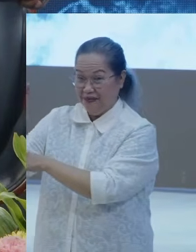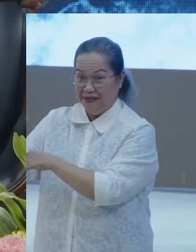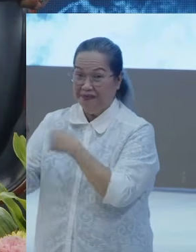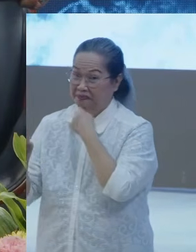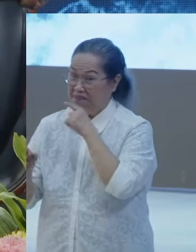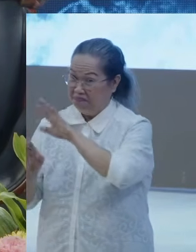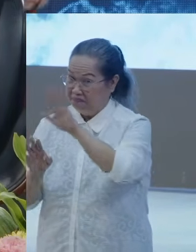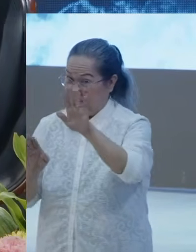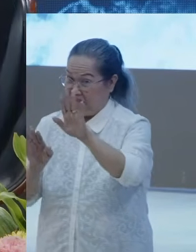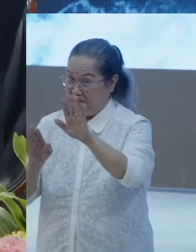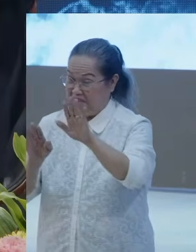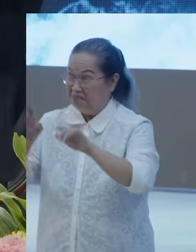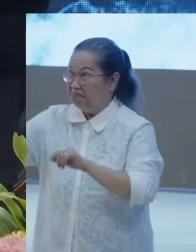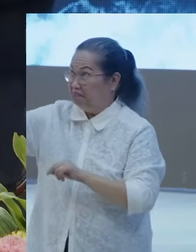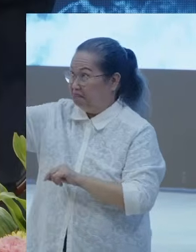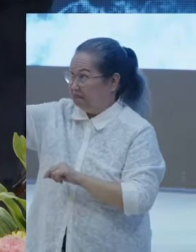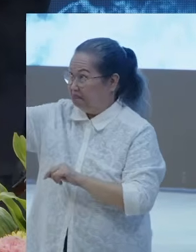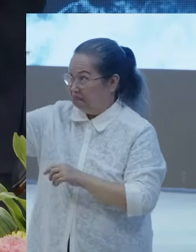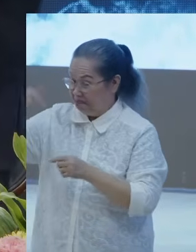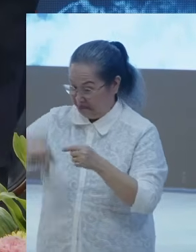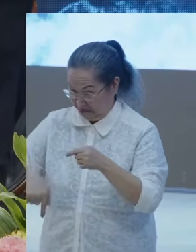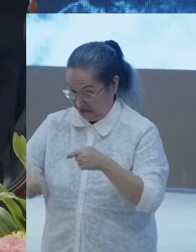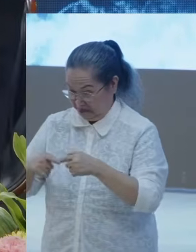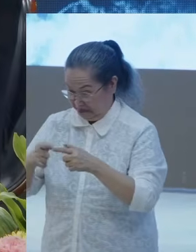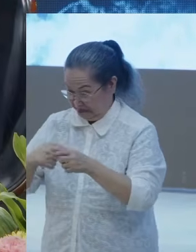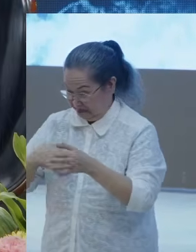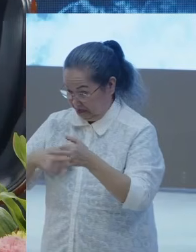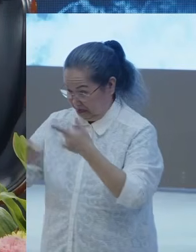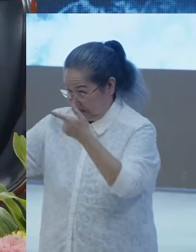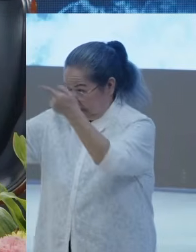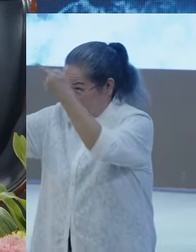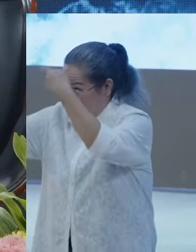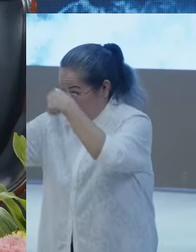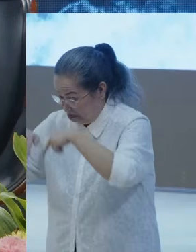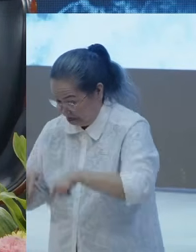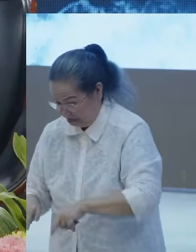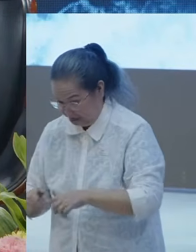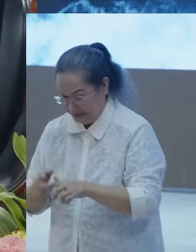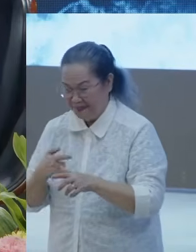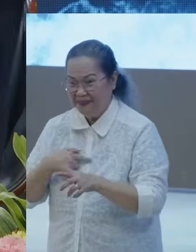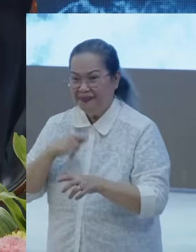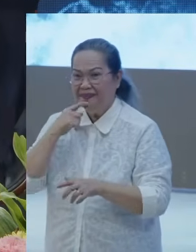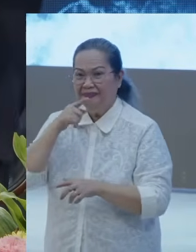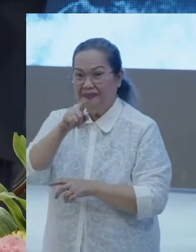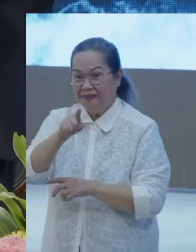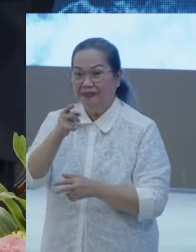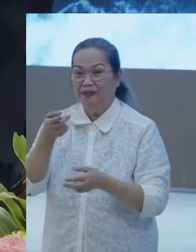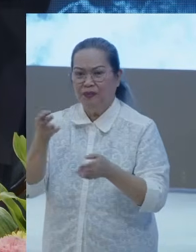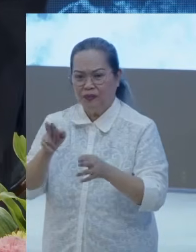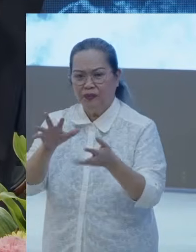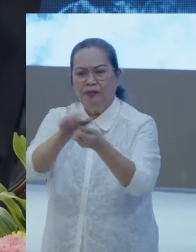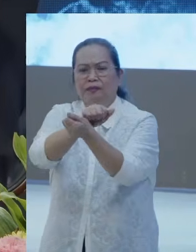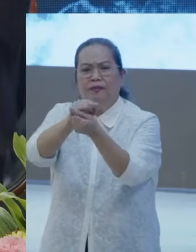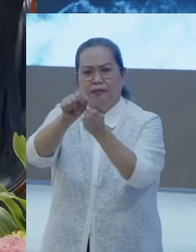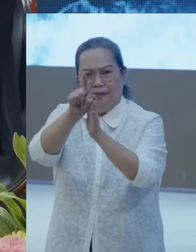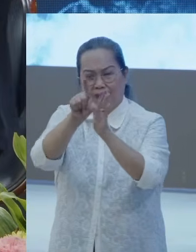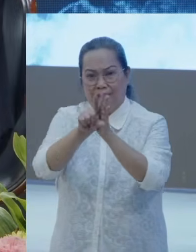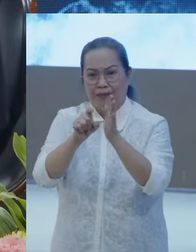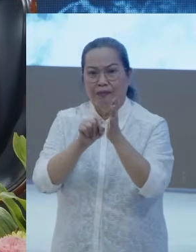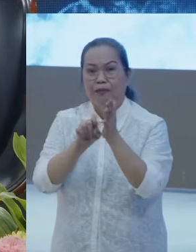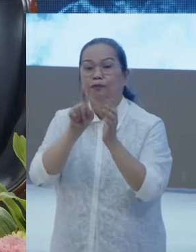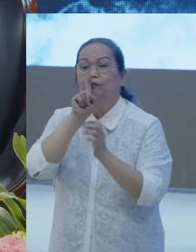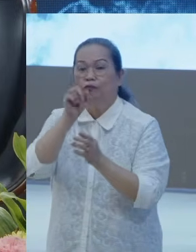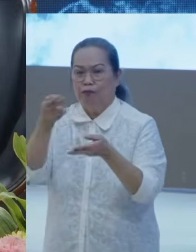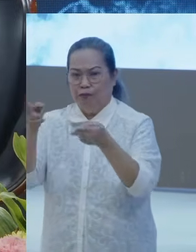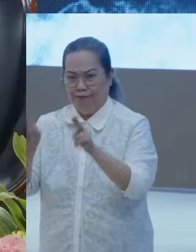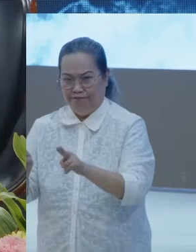come to abolish the law or the prophets. I have not come to abolish them, but to fulfill them. At yun po ang ginawa niya sa